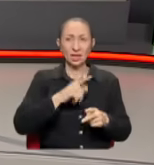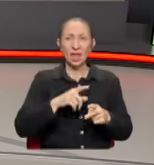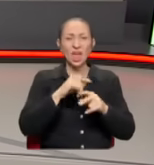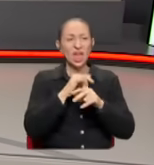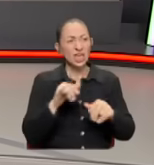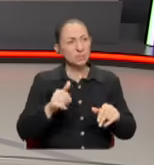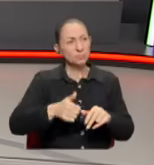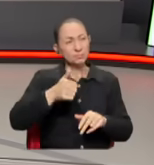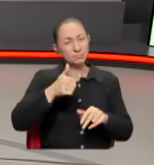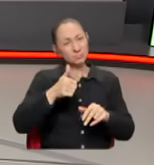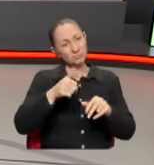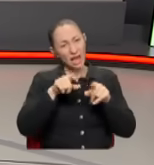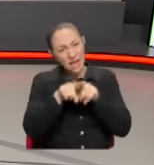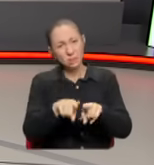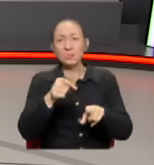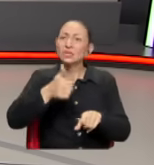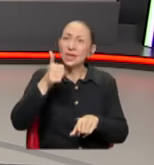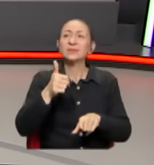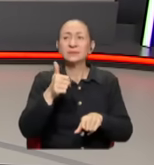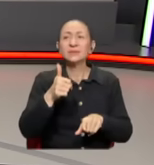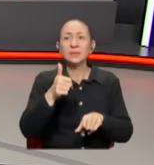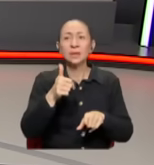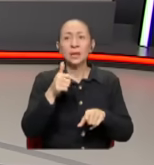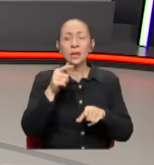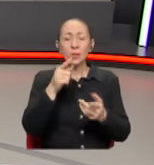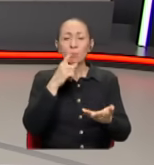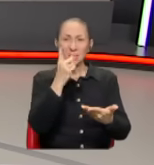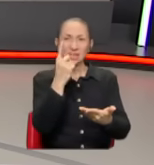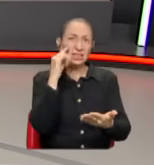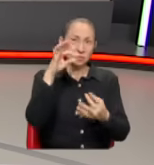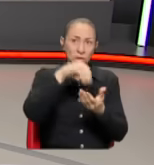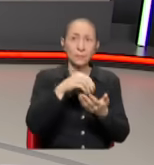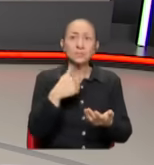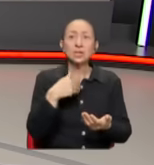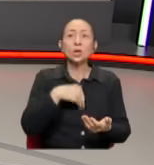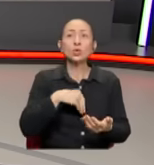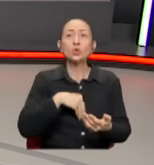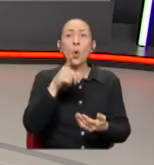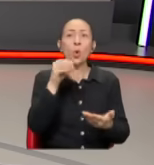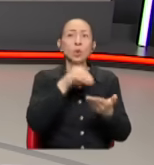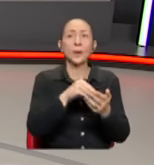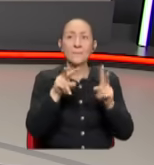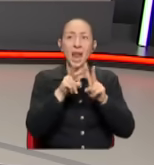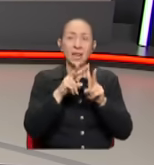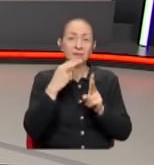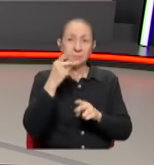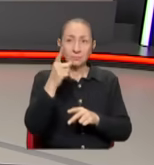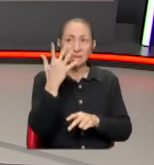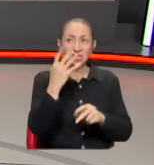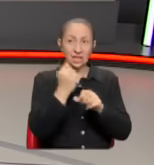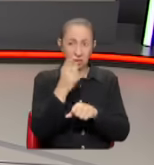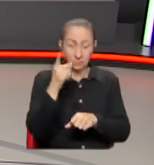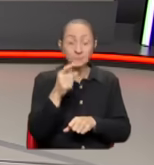Eş başkan adayları açıklıyorlar ama biri şeyde pusulada yer alacağı için biz de zannediyoruz o yer alacak, Meral Danış